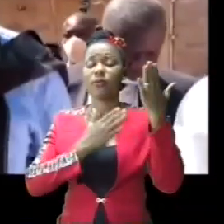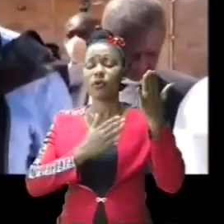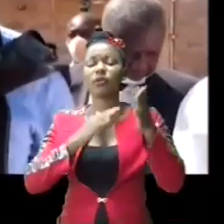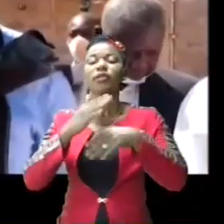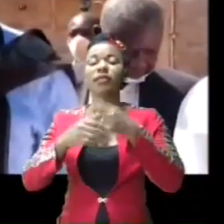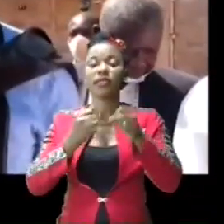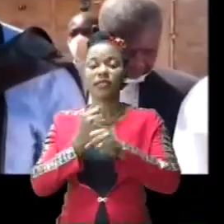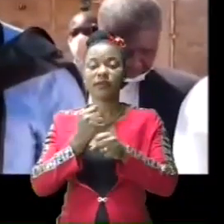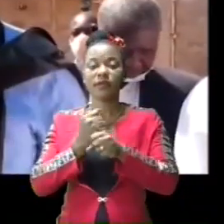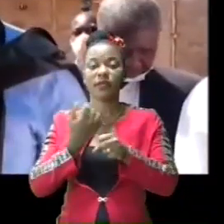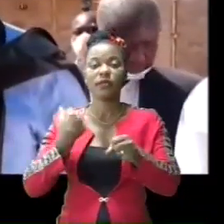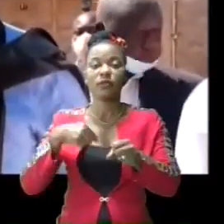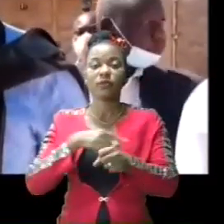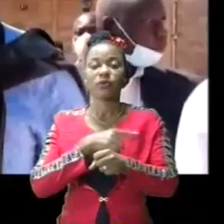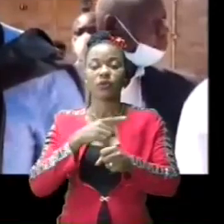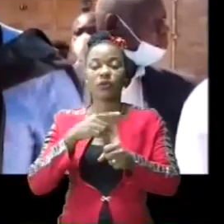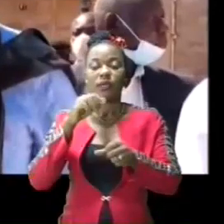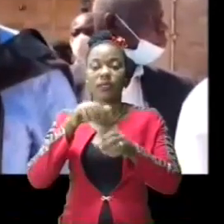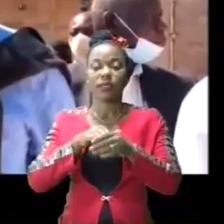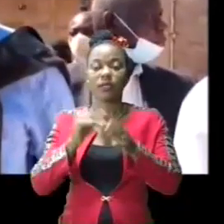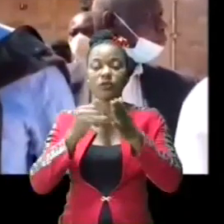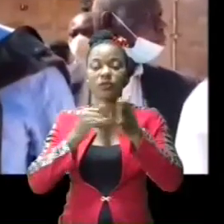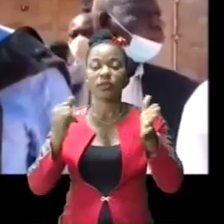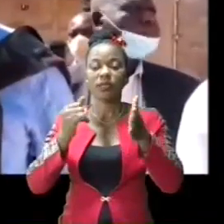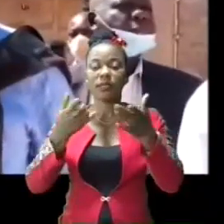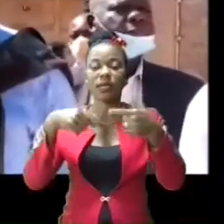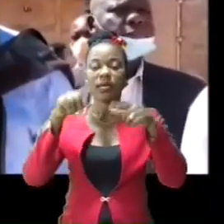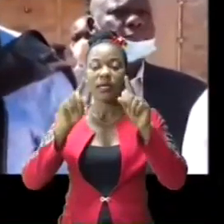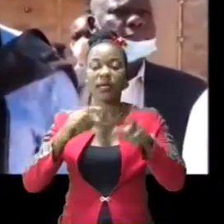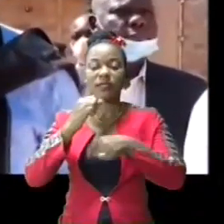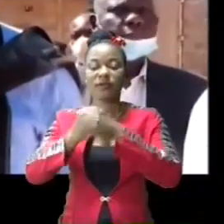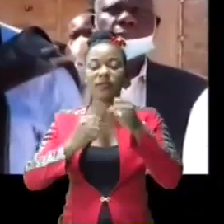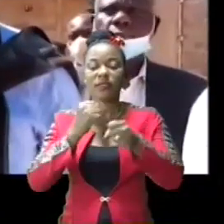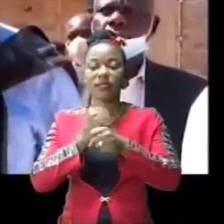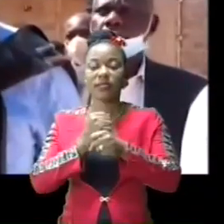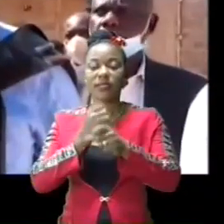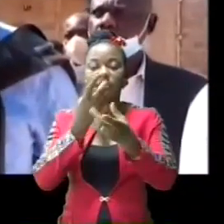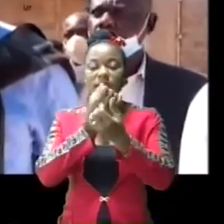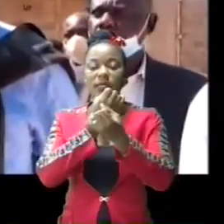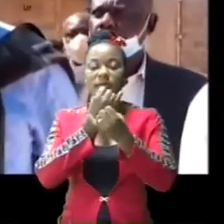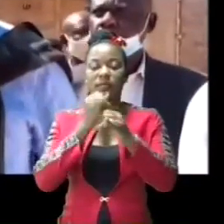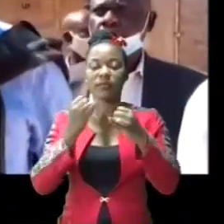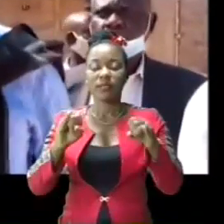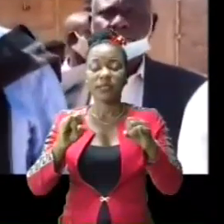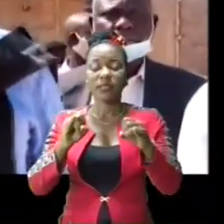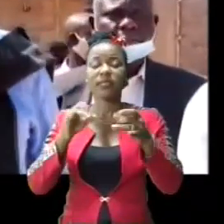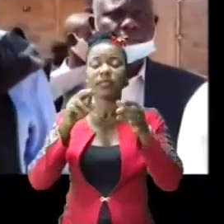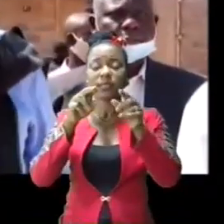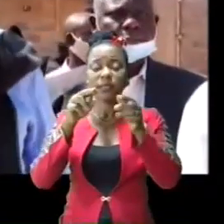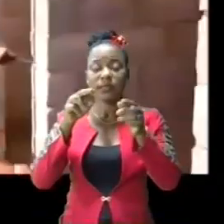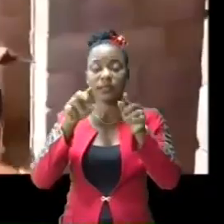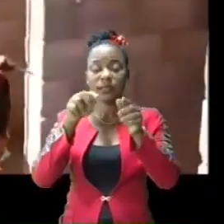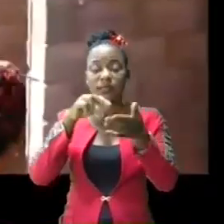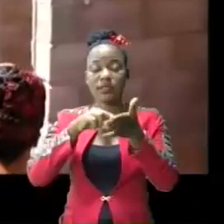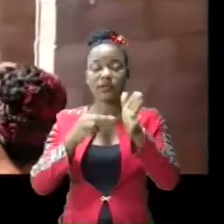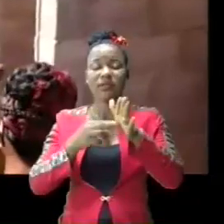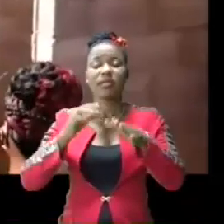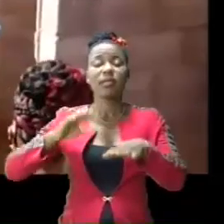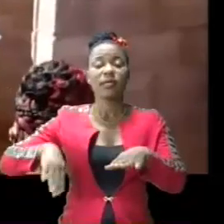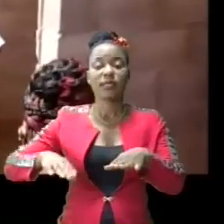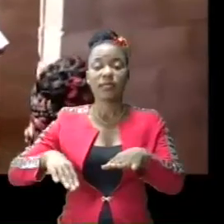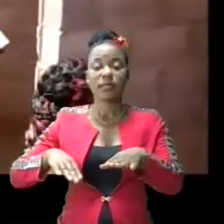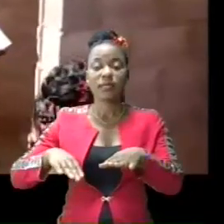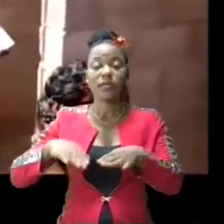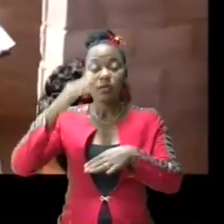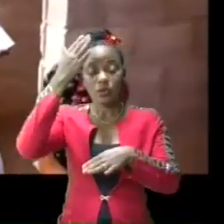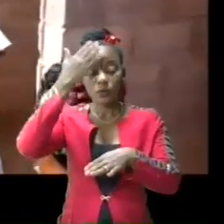sommes en plein 60e anniversaire de l'indépendance. C'est un grand retard. Mwangézi tel qu'il est, c'est l'hôpital général